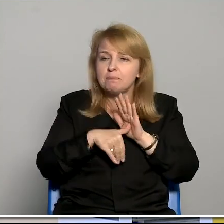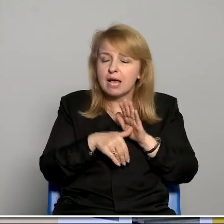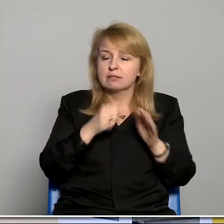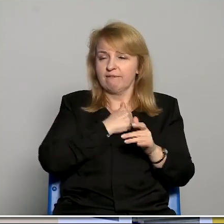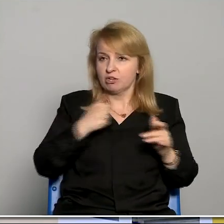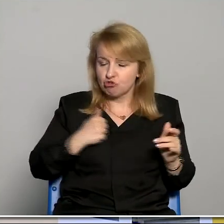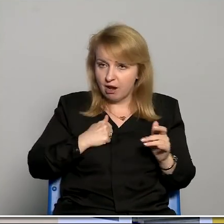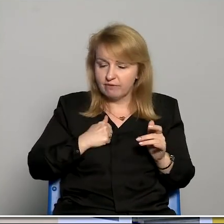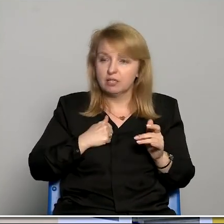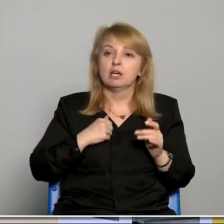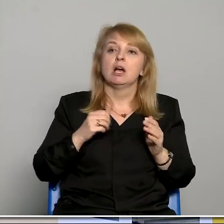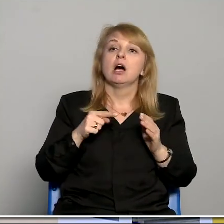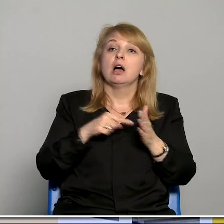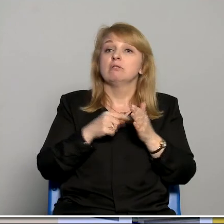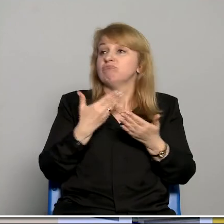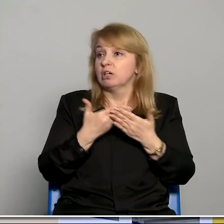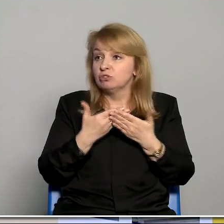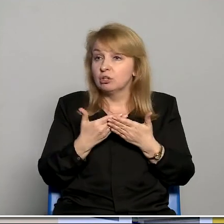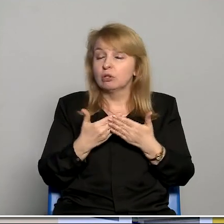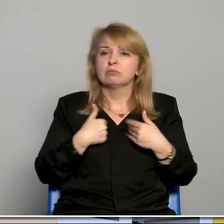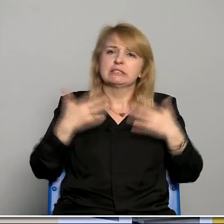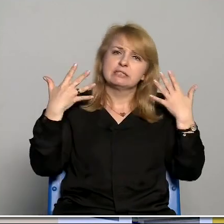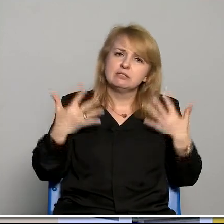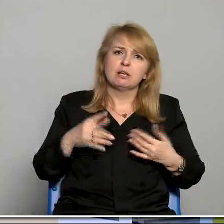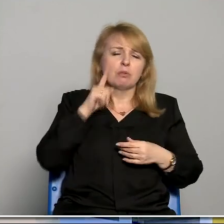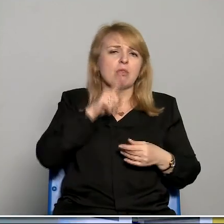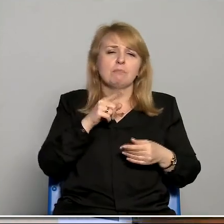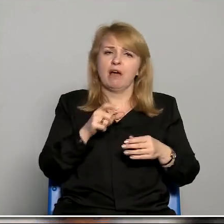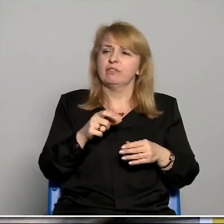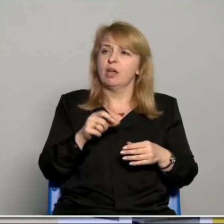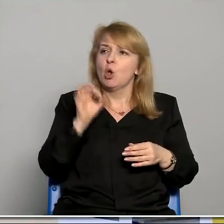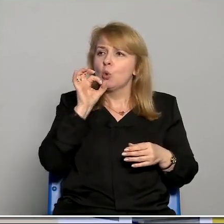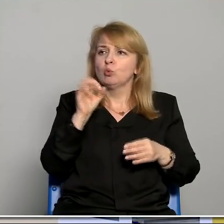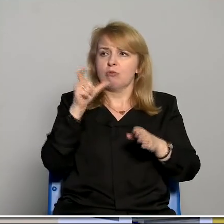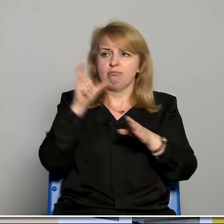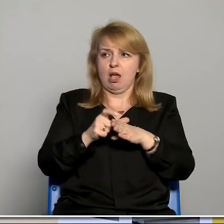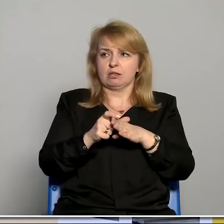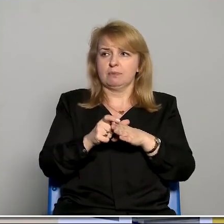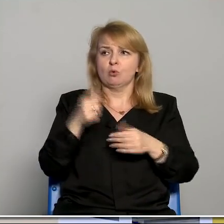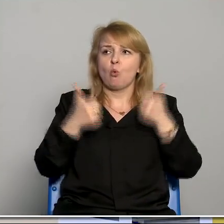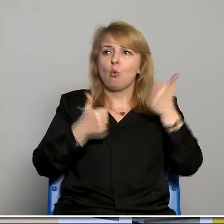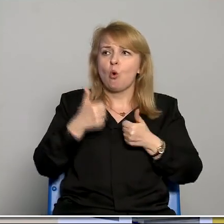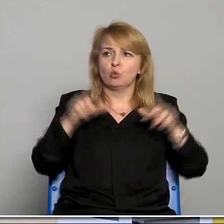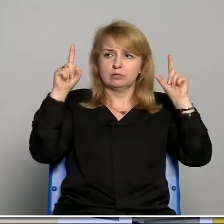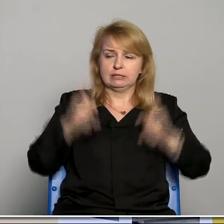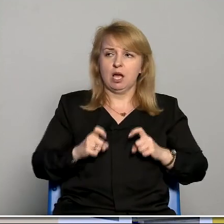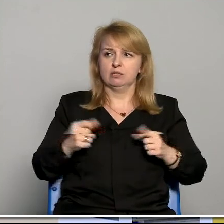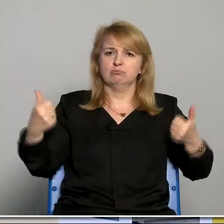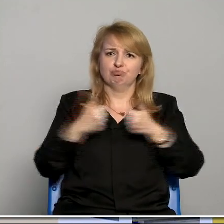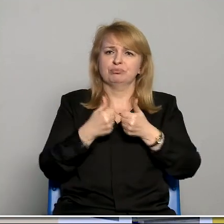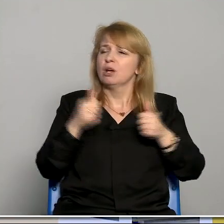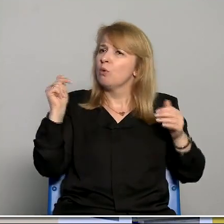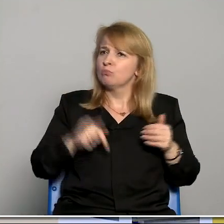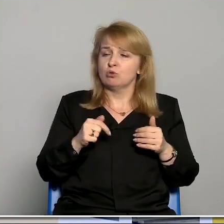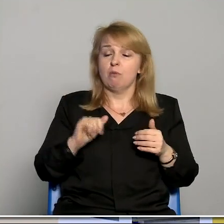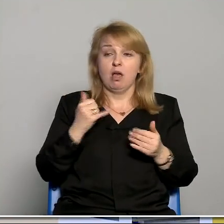stołecznego Warszawy, ponieważ chcielibyśmy naprawdę w terminie te wszystkie konkursy rozpocząć, a jeżeli Państwo